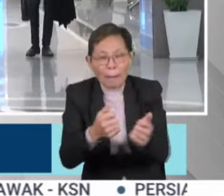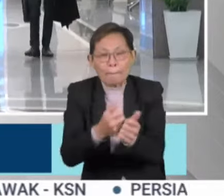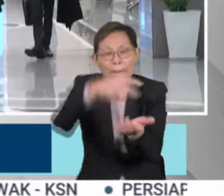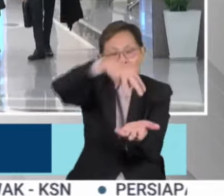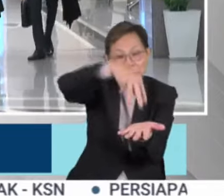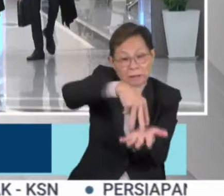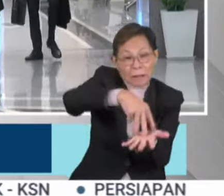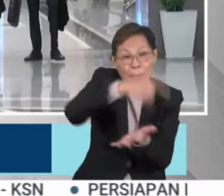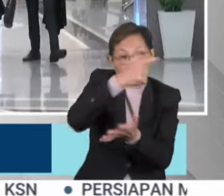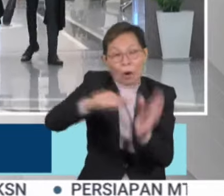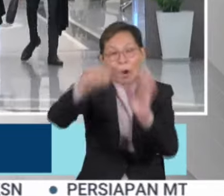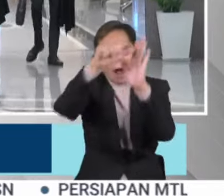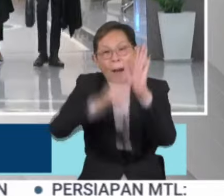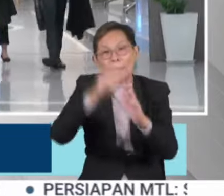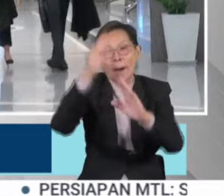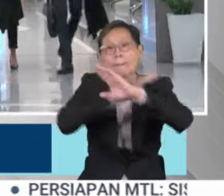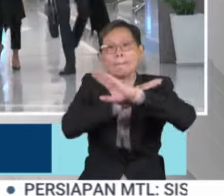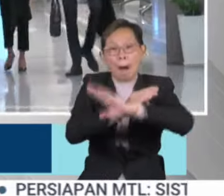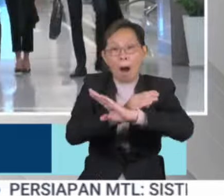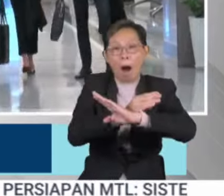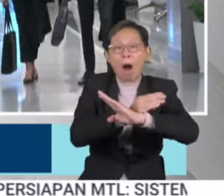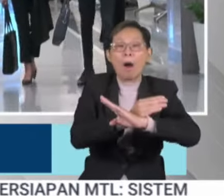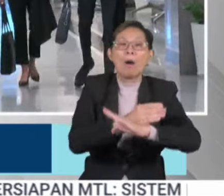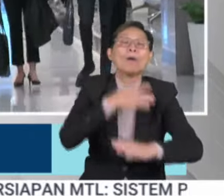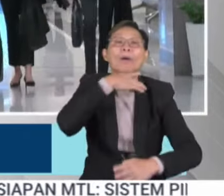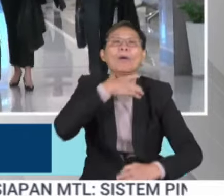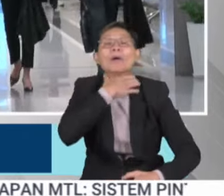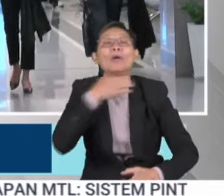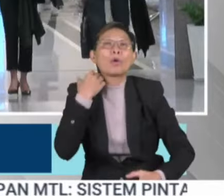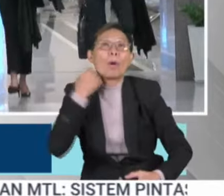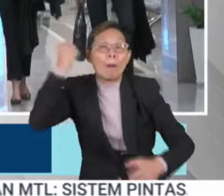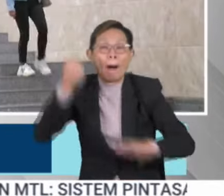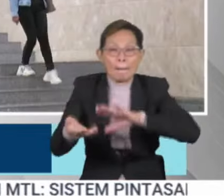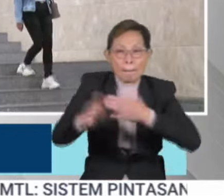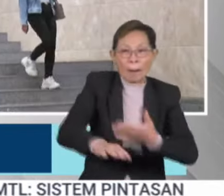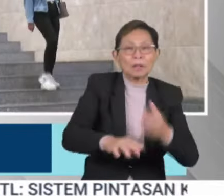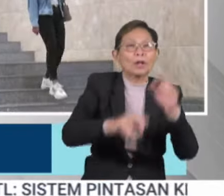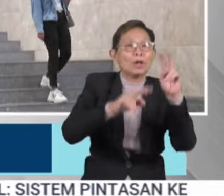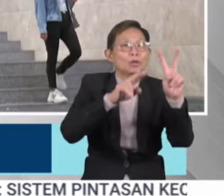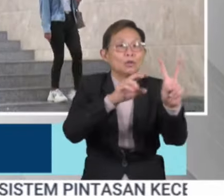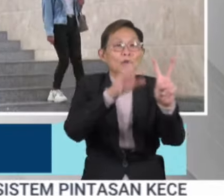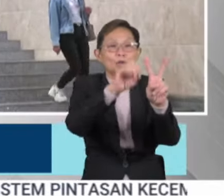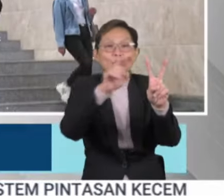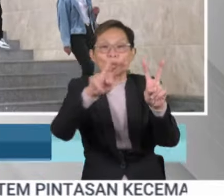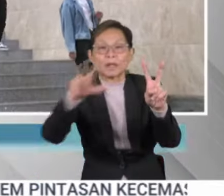penjara berikutan Akta Pemansuhan Hukuman Mati Mandatori 2023 berkuat kuasa.